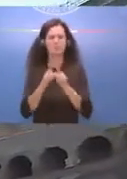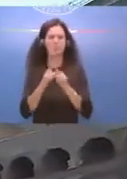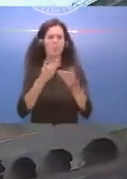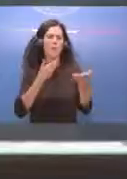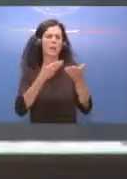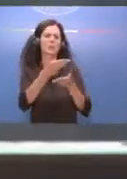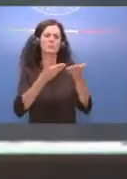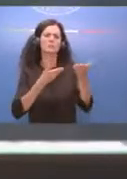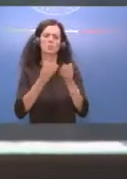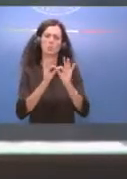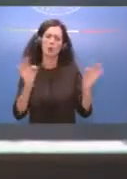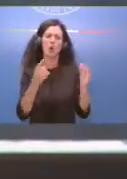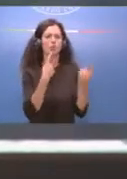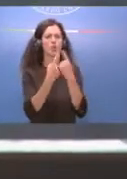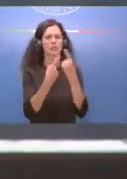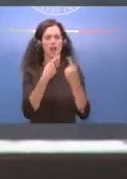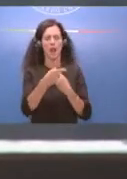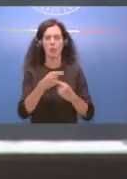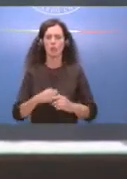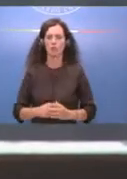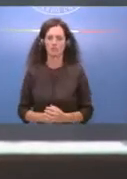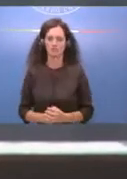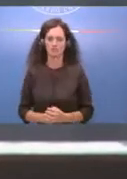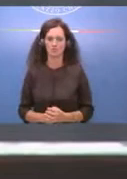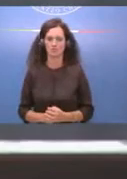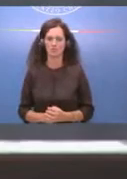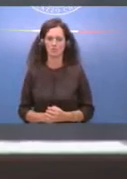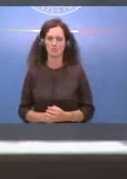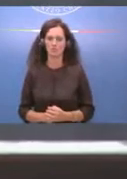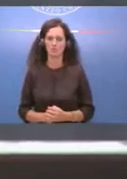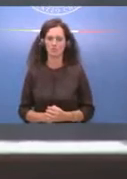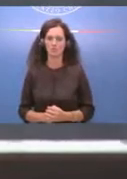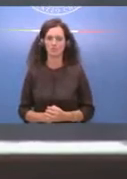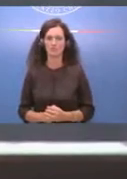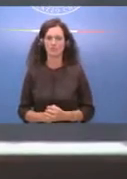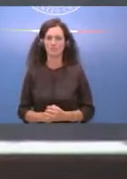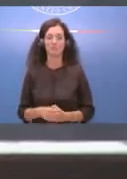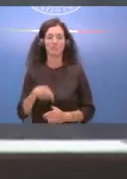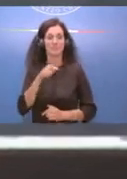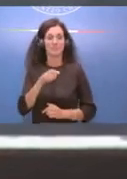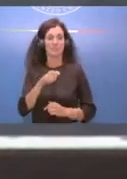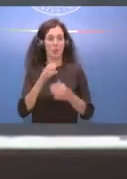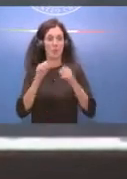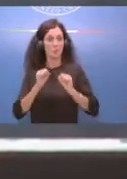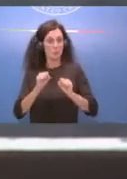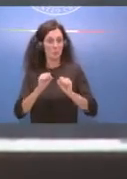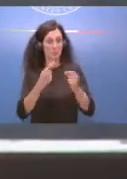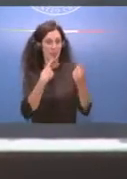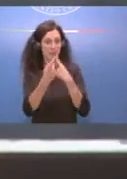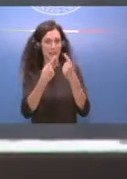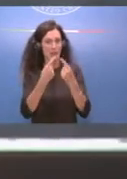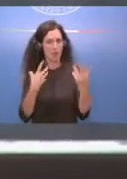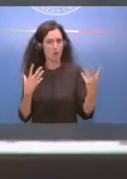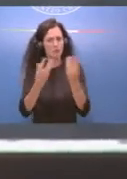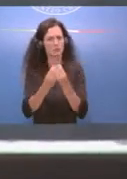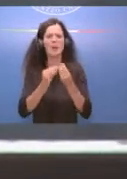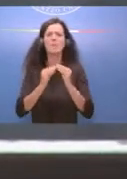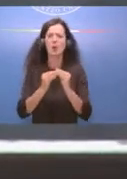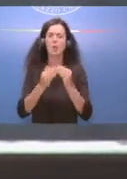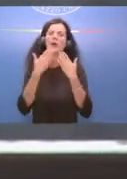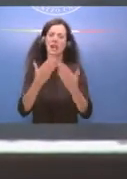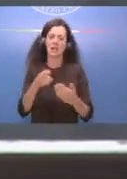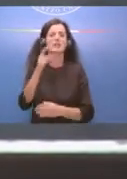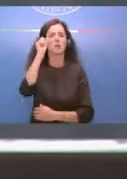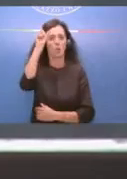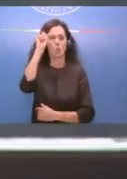dialogo e nostra convinzione che quello spazio lo possono trovare nella cultura perché ben